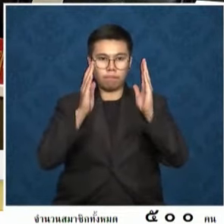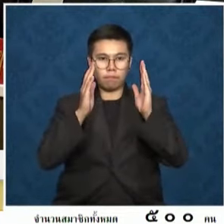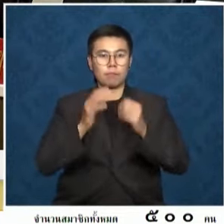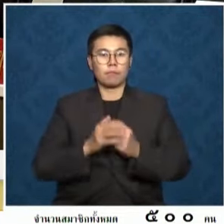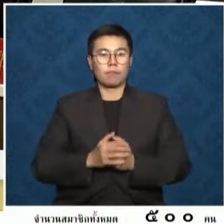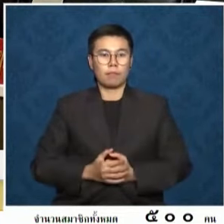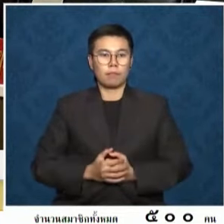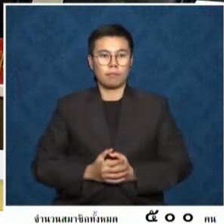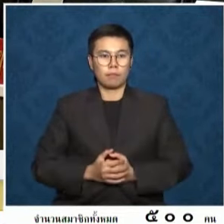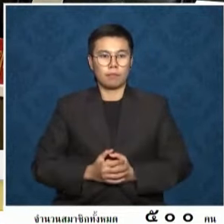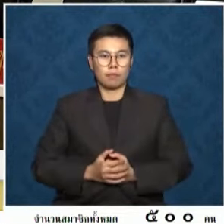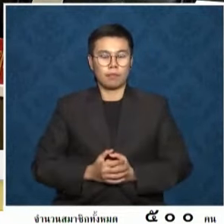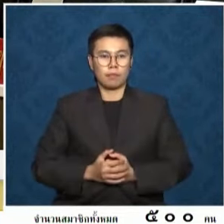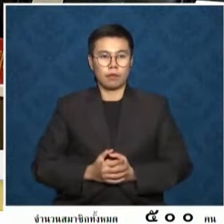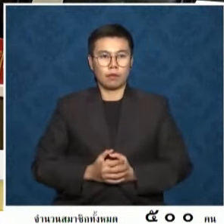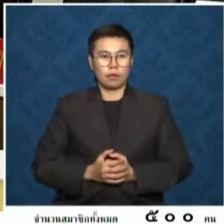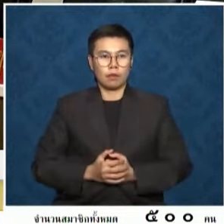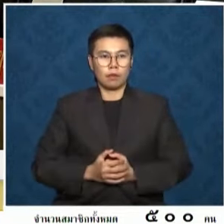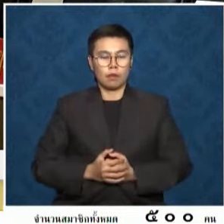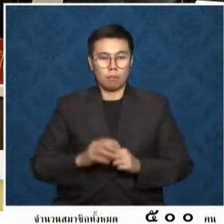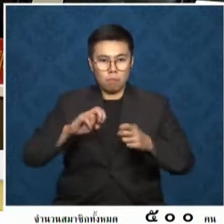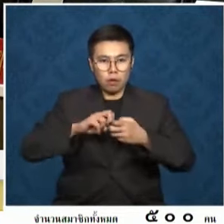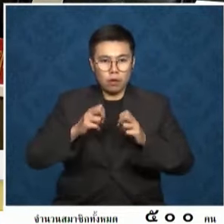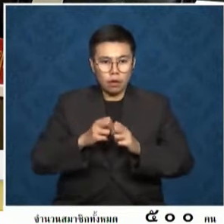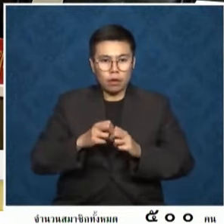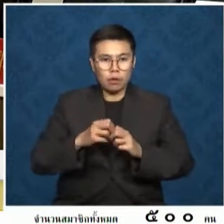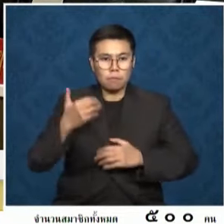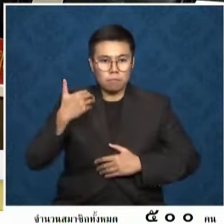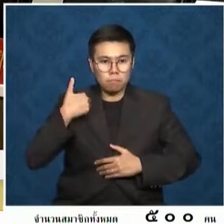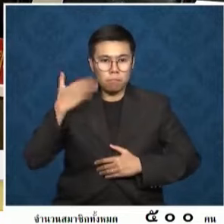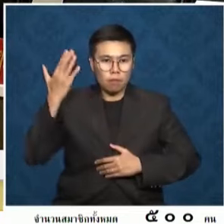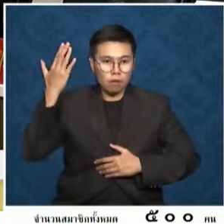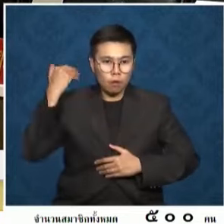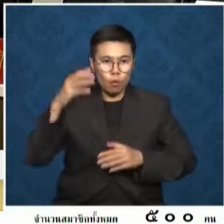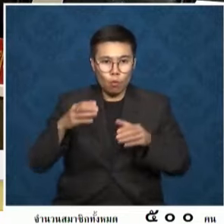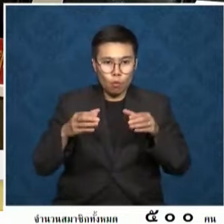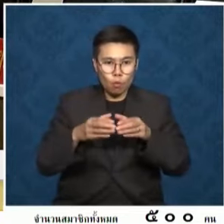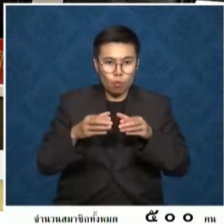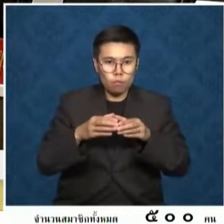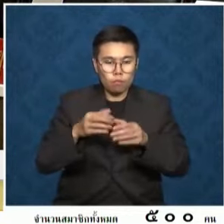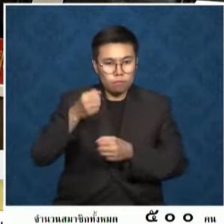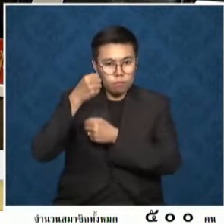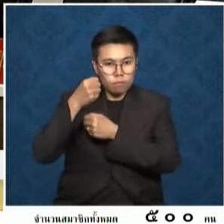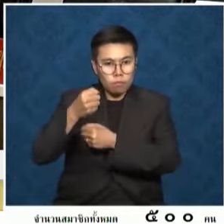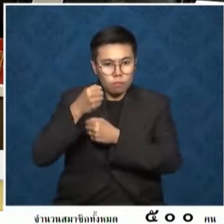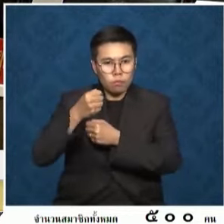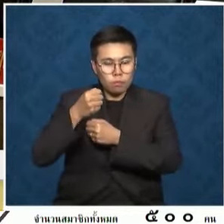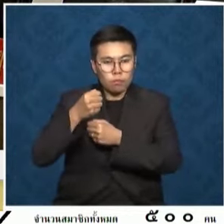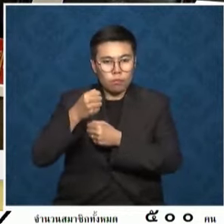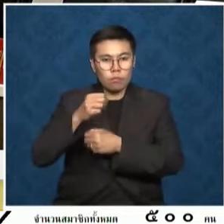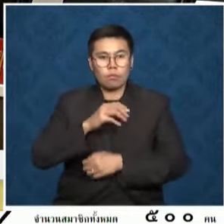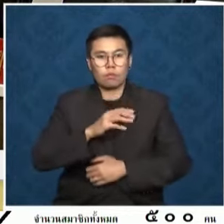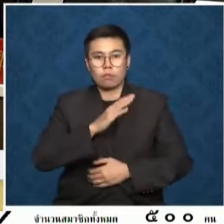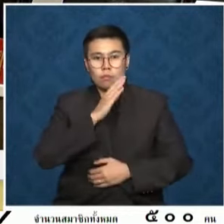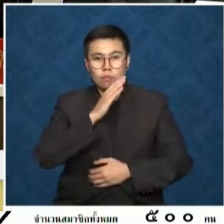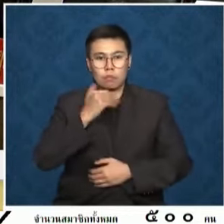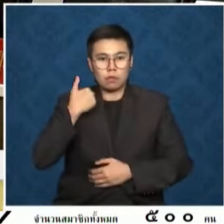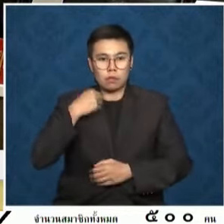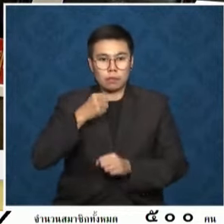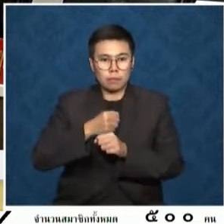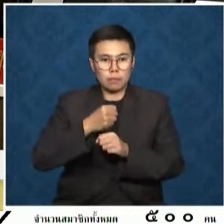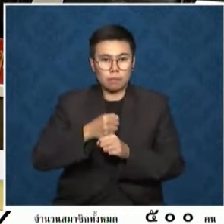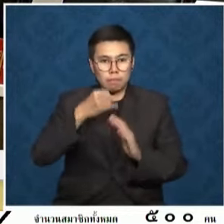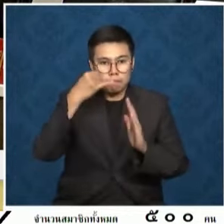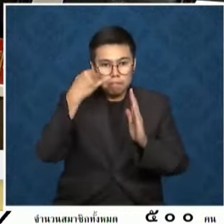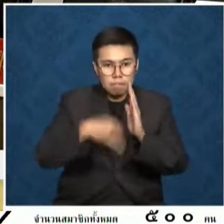แน่นอนสิ่งที่เกิดขึ้นของบรรดากลุ่มนักเคลื่อนไหวหากมันมีการกระทำที่มัน